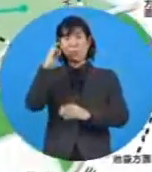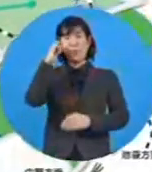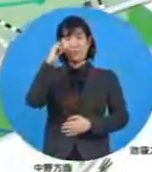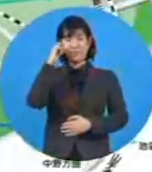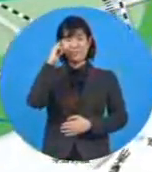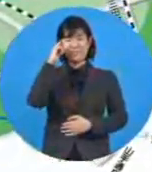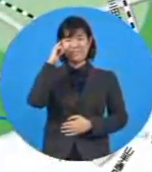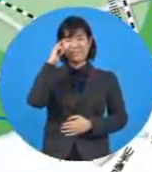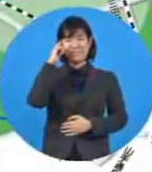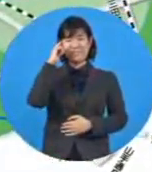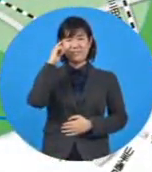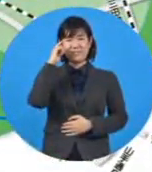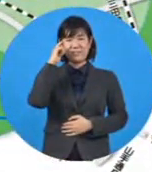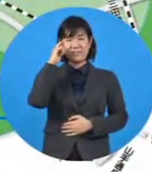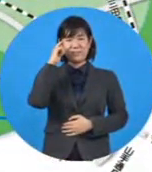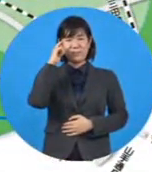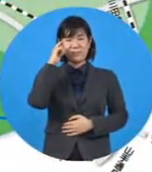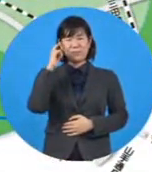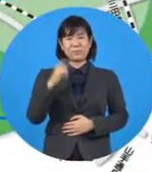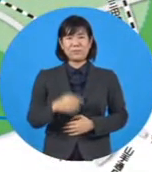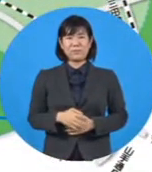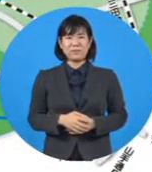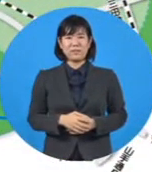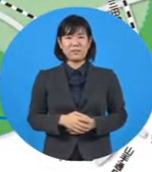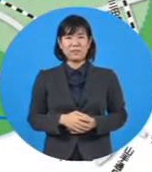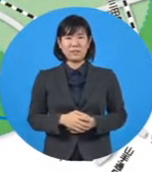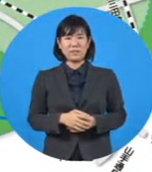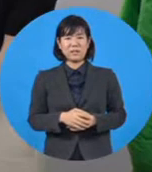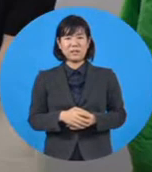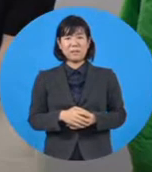。それからですね、板橋